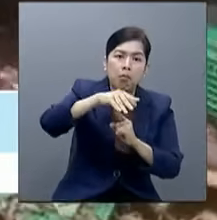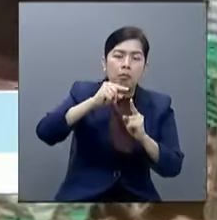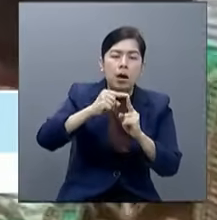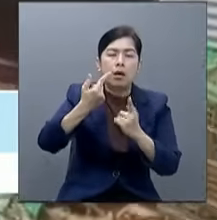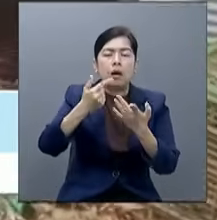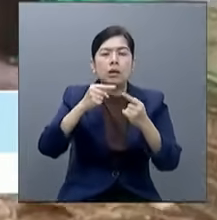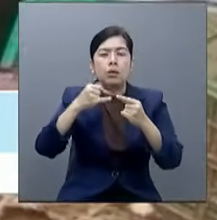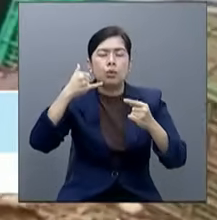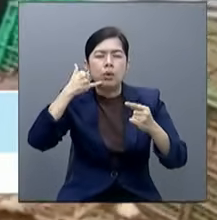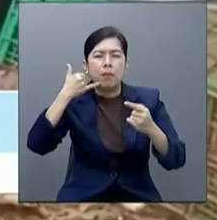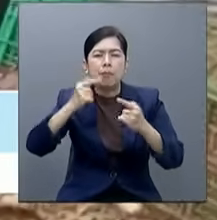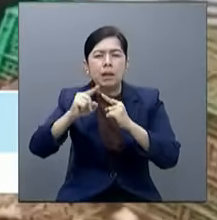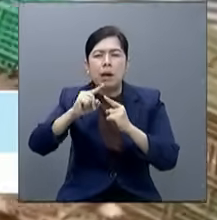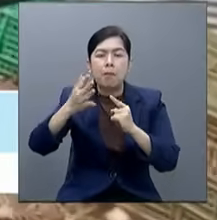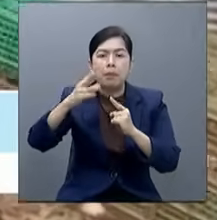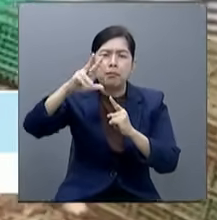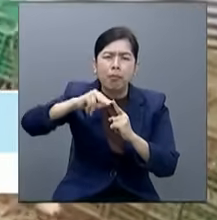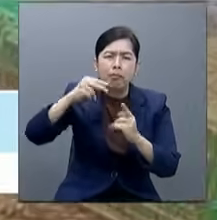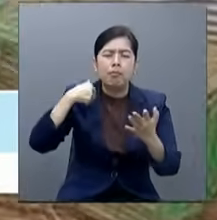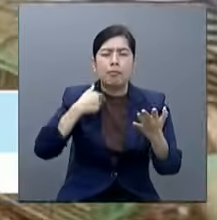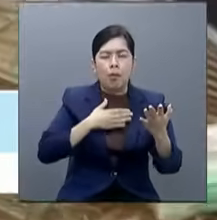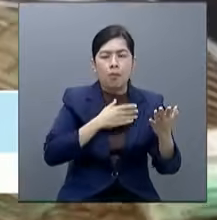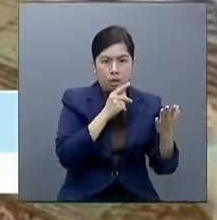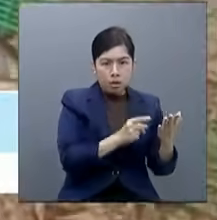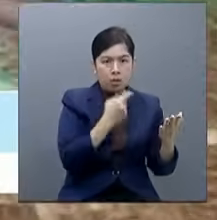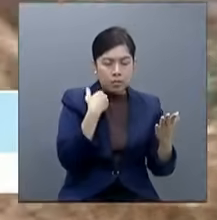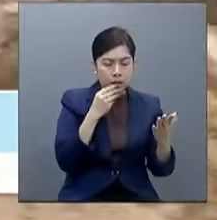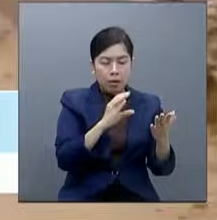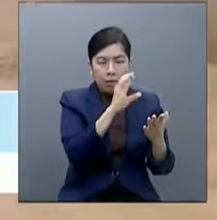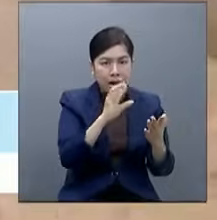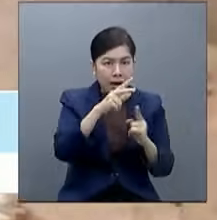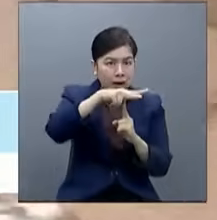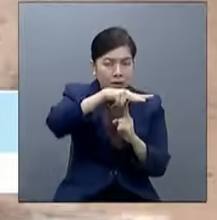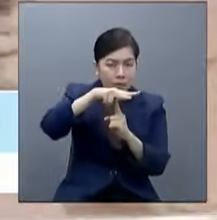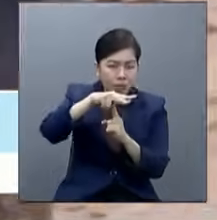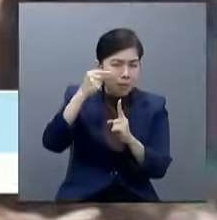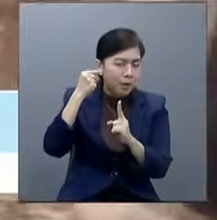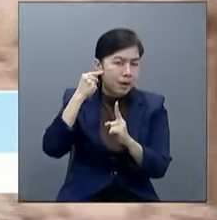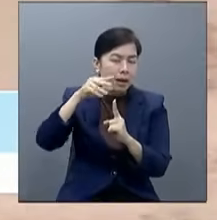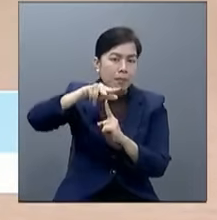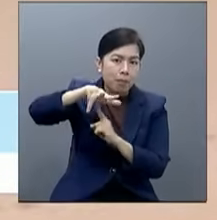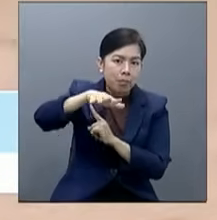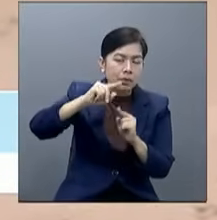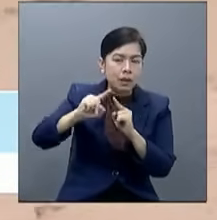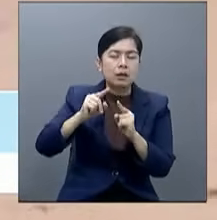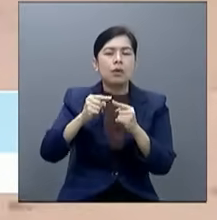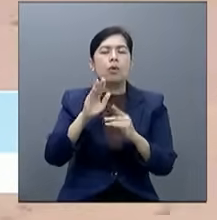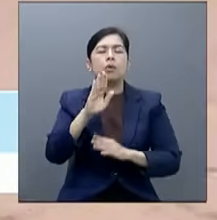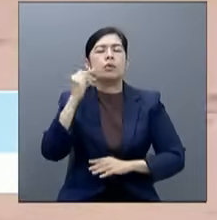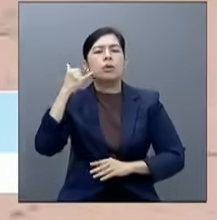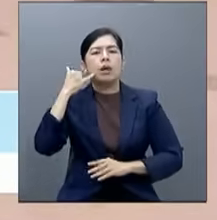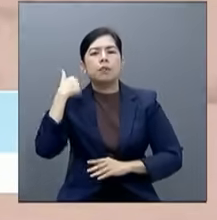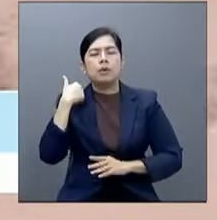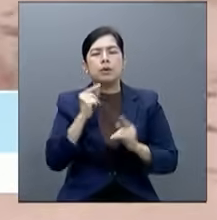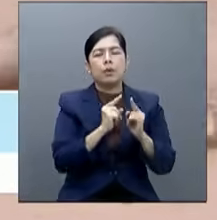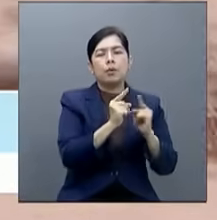เขาก็เลยต้องออกมาที่มีสัญญาณโทรศัพท์เพื่อที่จะติดต่อกับคนหน่วยงานภายนอกแล้วทีนี้ถ้าประสานกับทางหมู่บ้านก็จะใช้ว